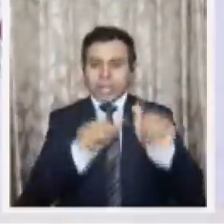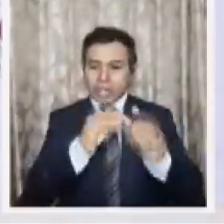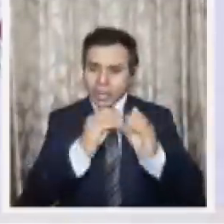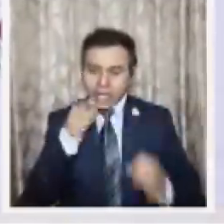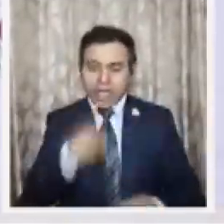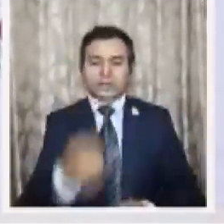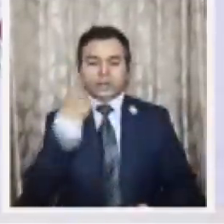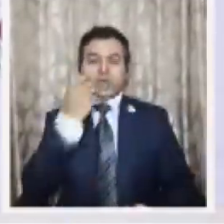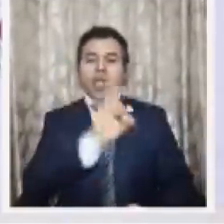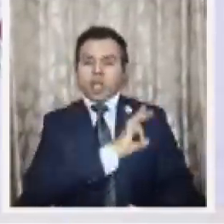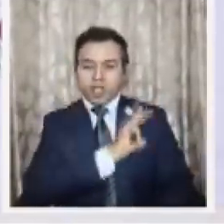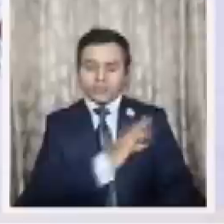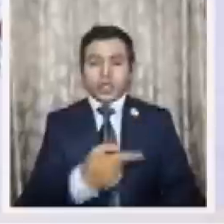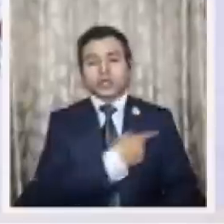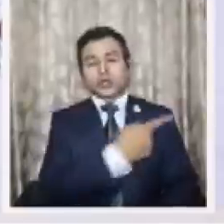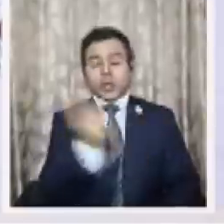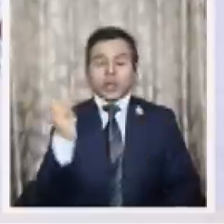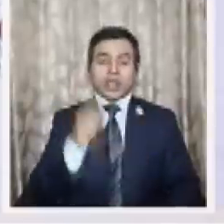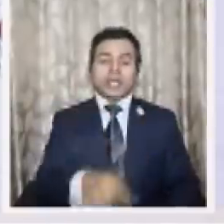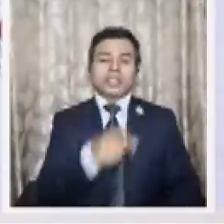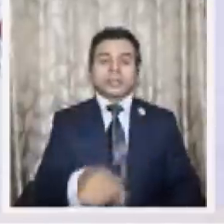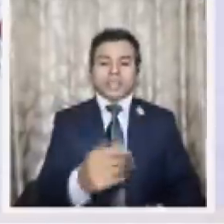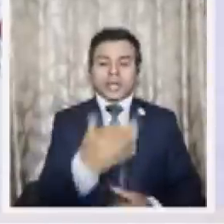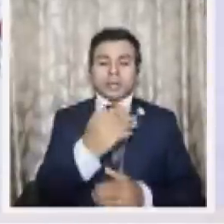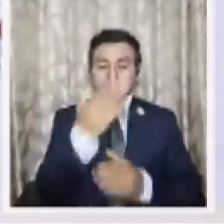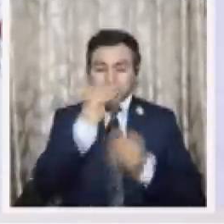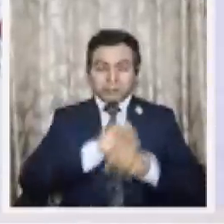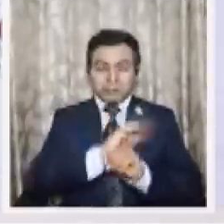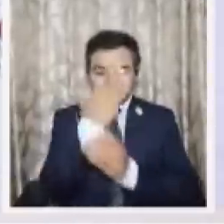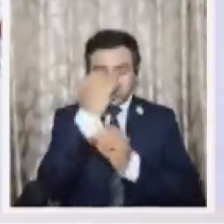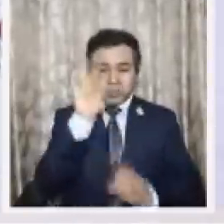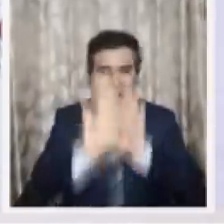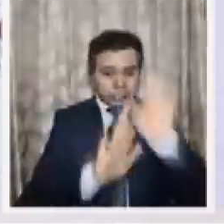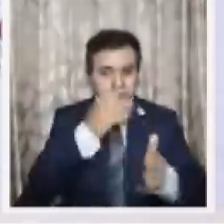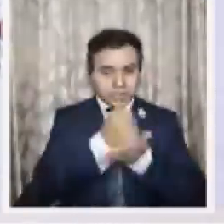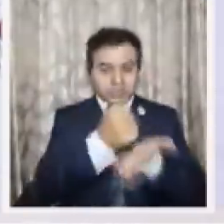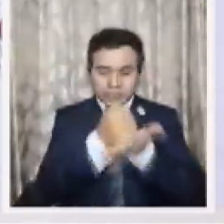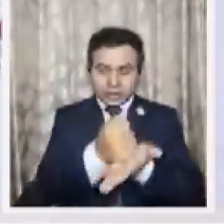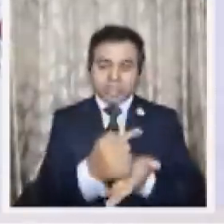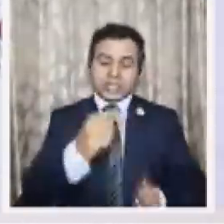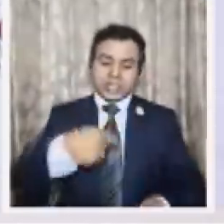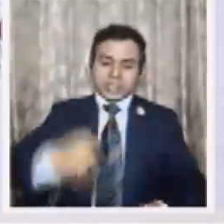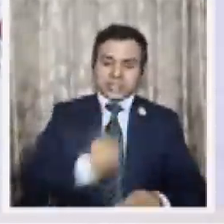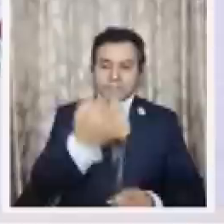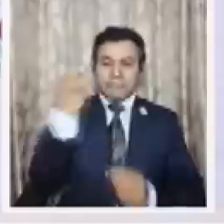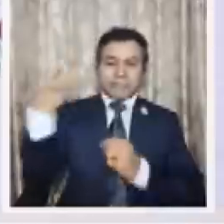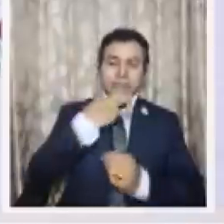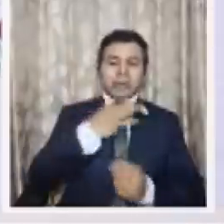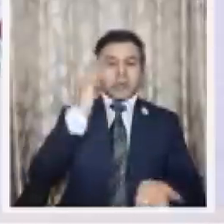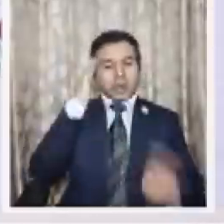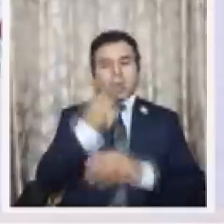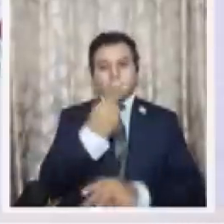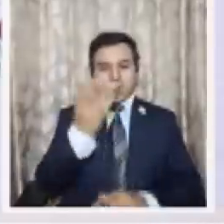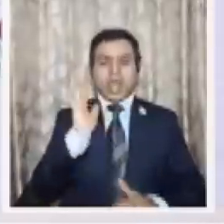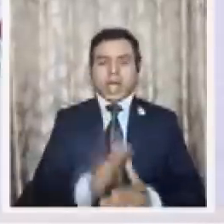অনেকে আক্রান্ত হচ্ছেন এবং অনেকে মৃত্যুবরণ করছেন, তাদের সকলের প্রতি কৃতজ্ঞতা জানাই, শ্রদ্ধা জানাই। এবং